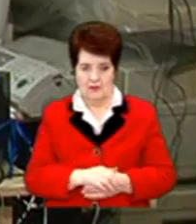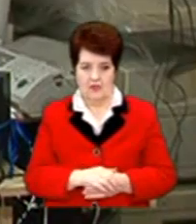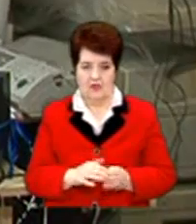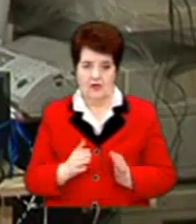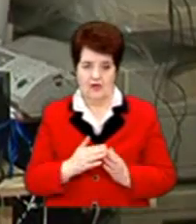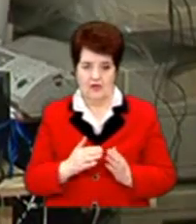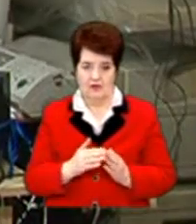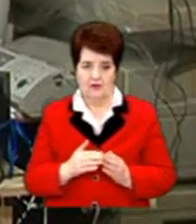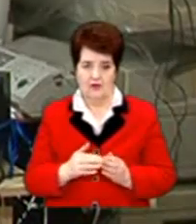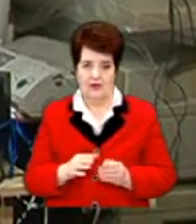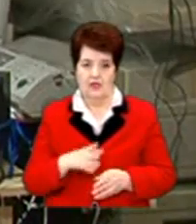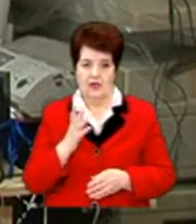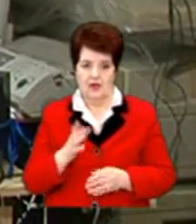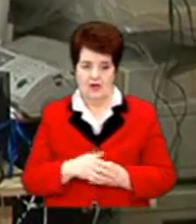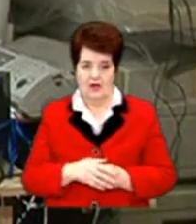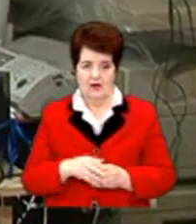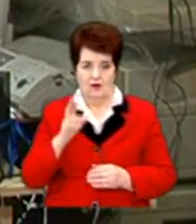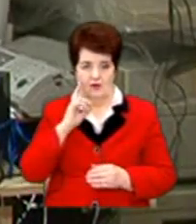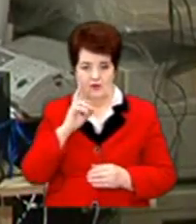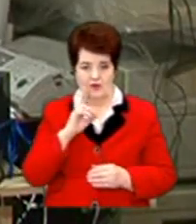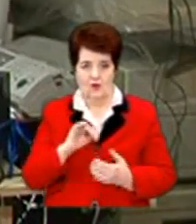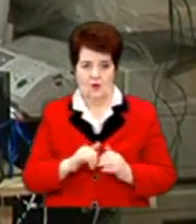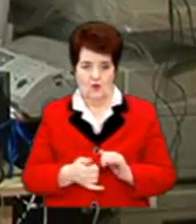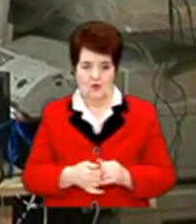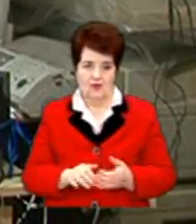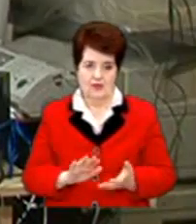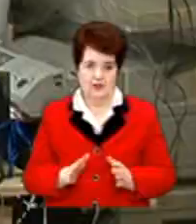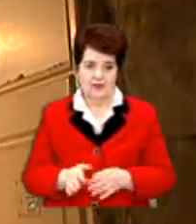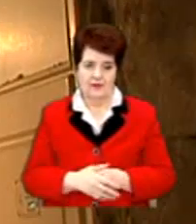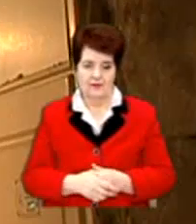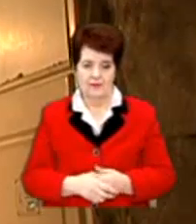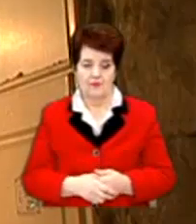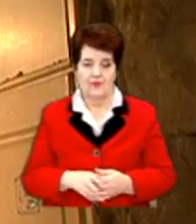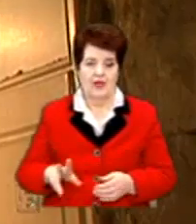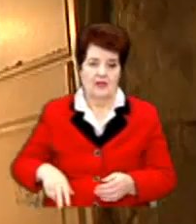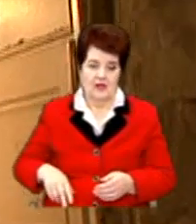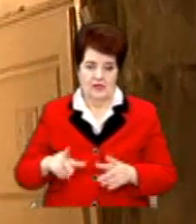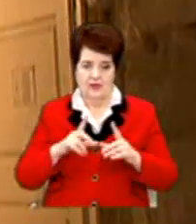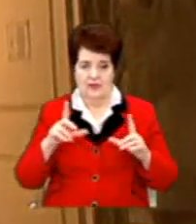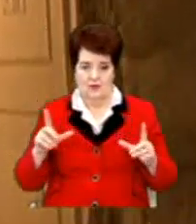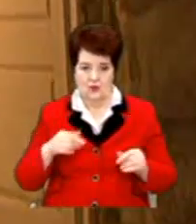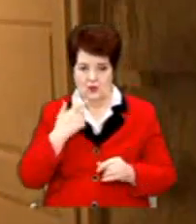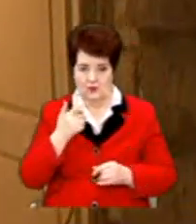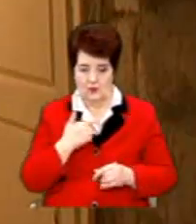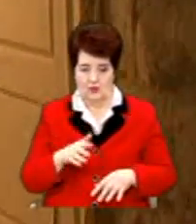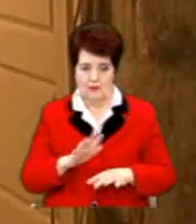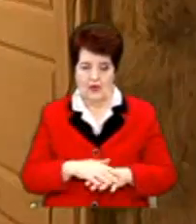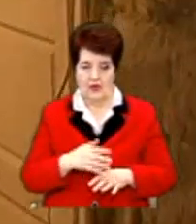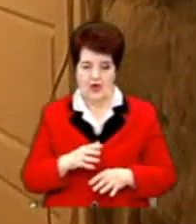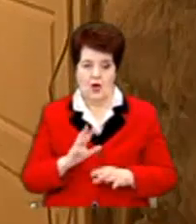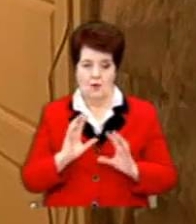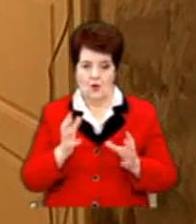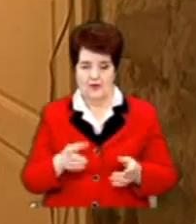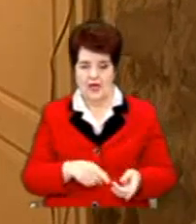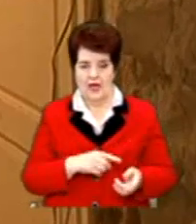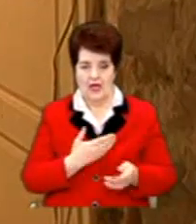încăpere. În rest, cu condițiile suntem așa, că spartacii. Directorul instituției spune că Banca Mondială a oferit